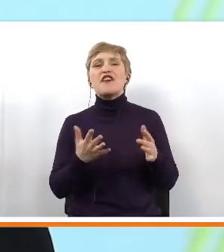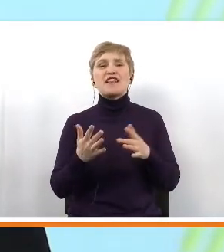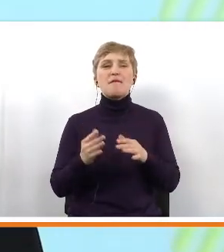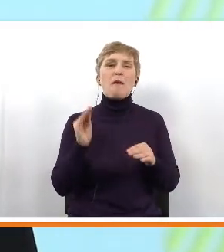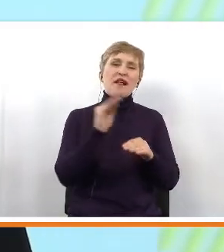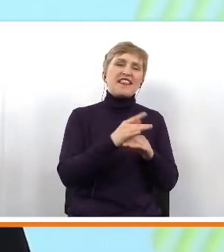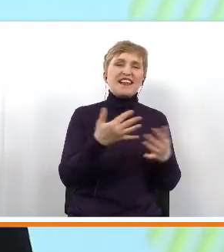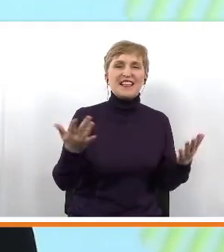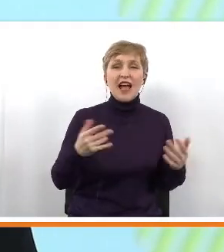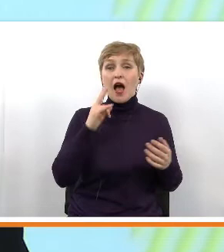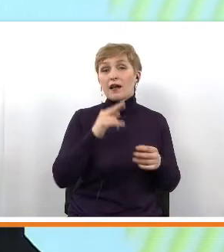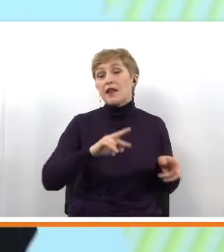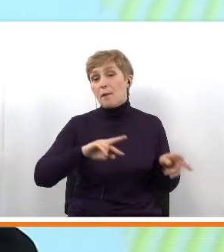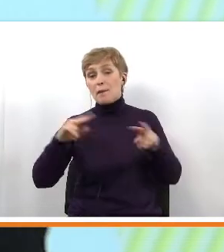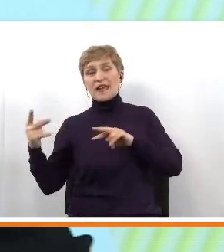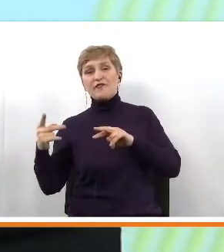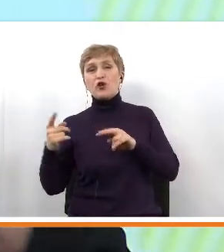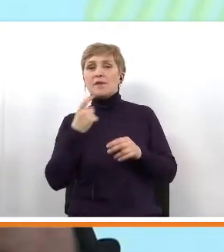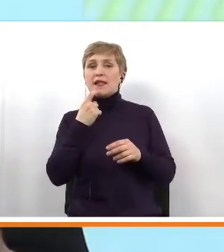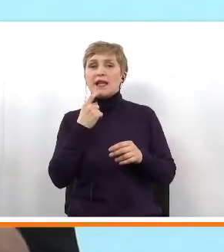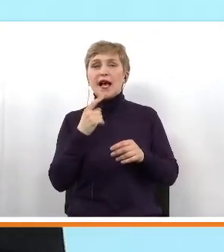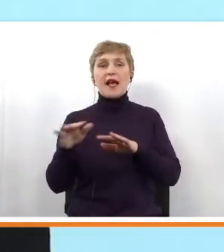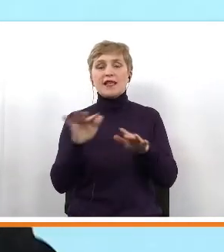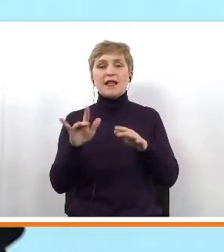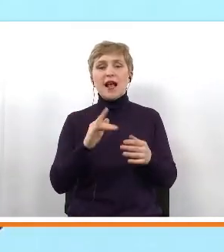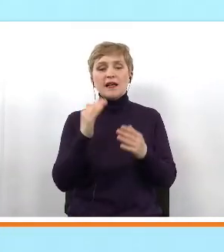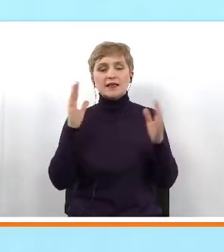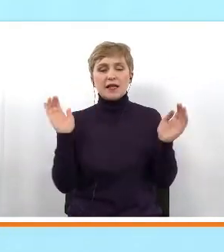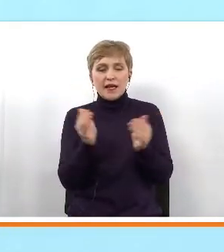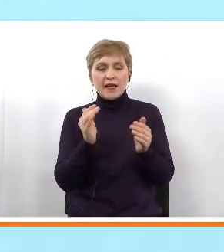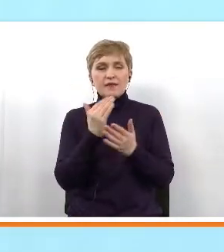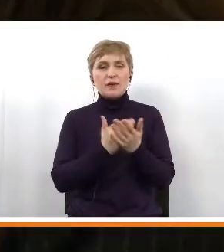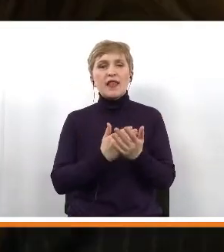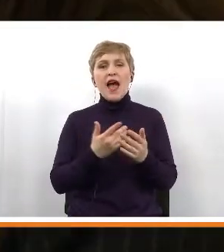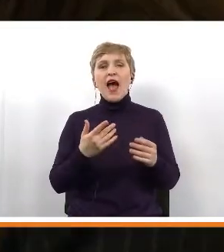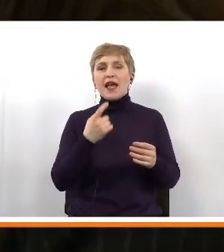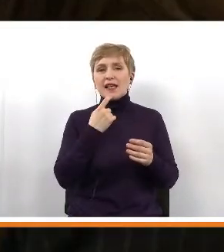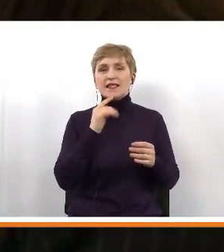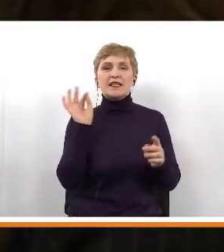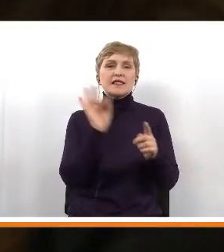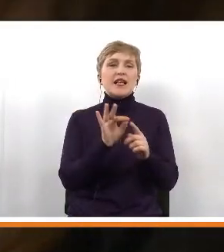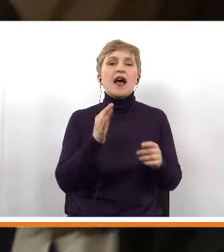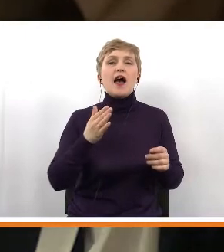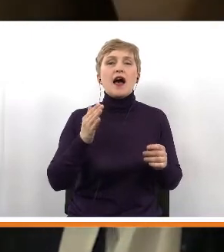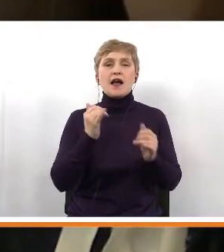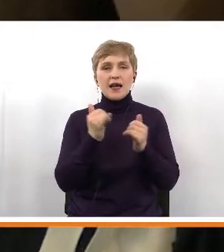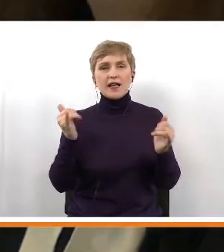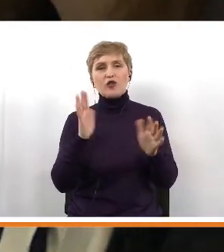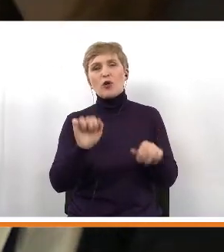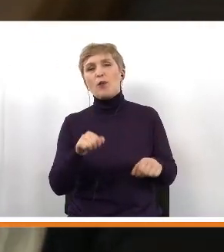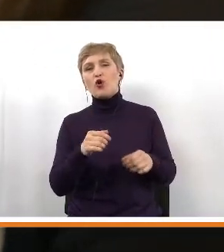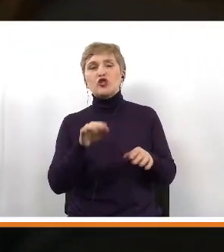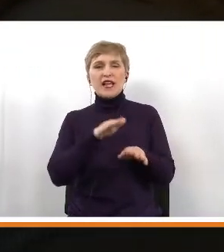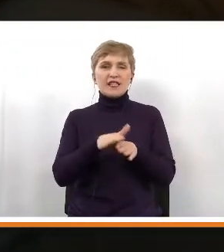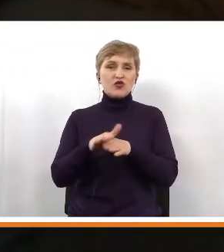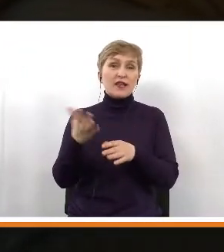мы переводим с языка деятельности, как некого закрытого списка, на язык целей, ради которых могут осуществляться те или